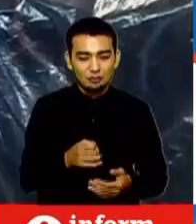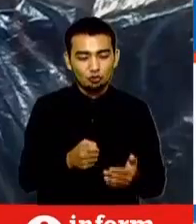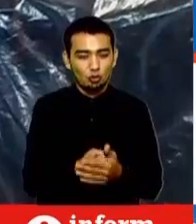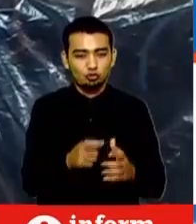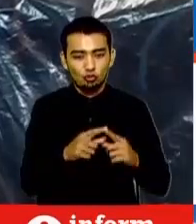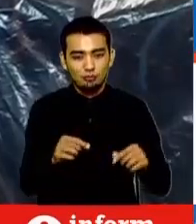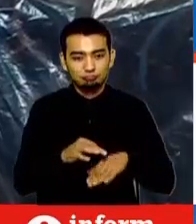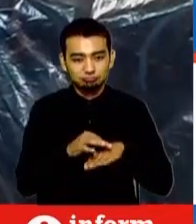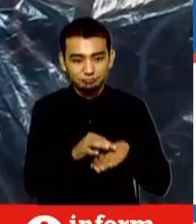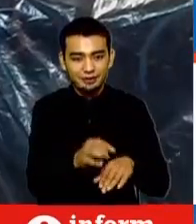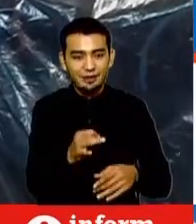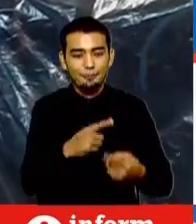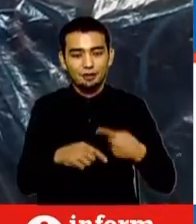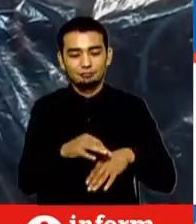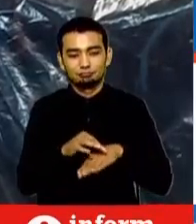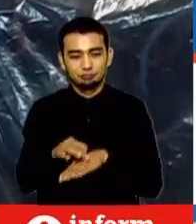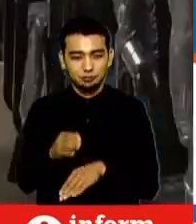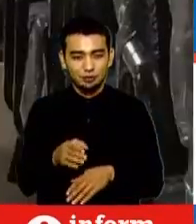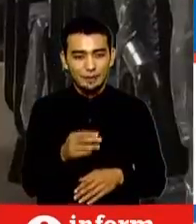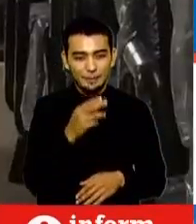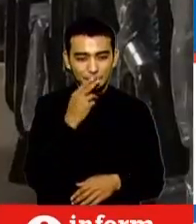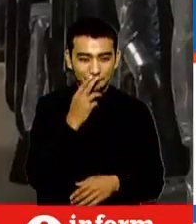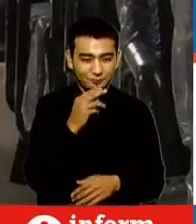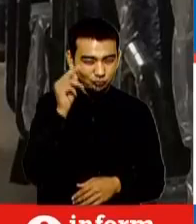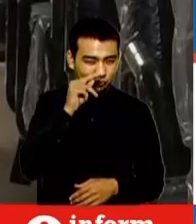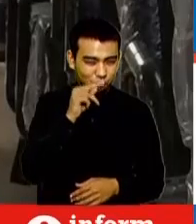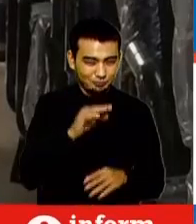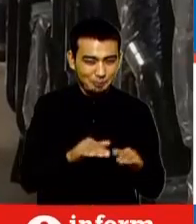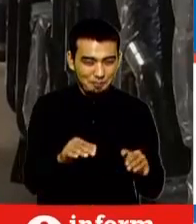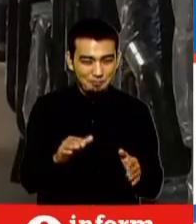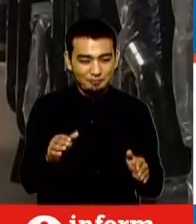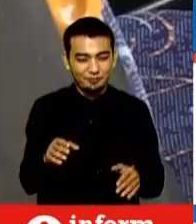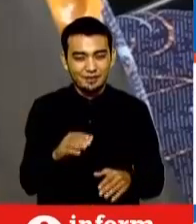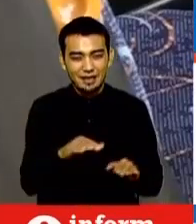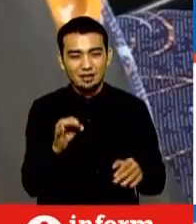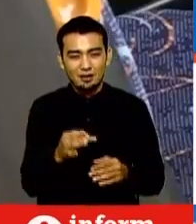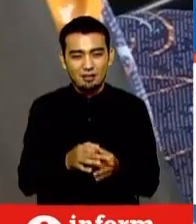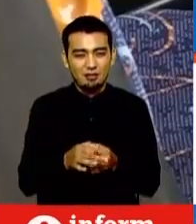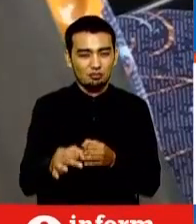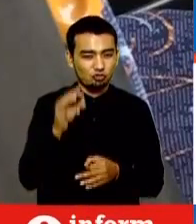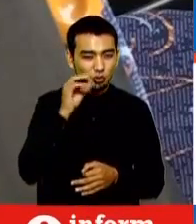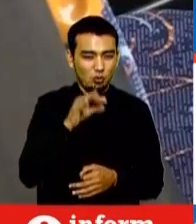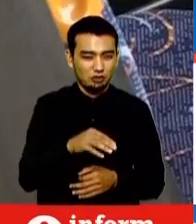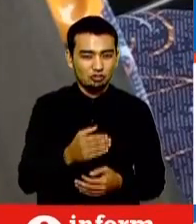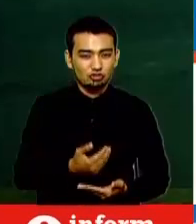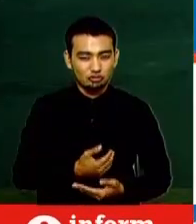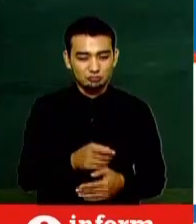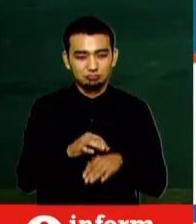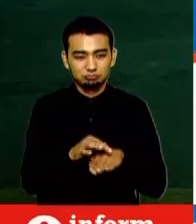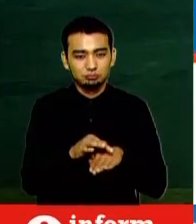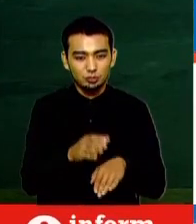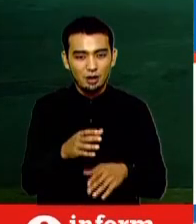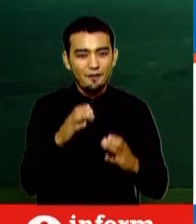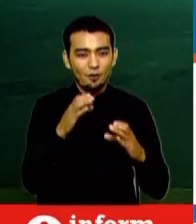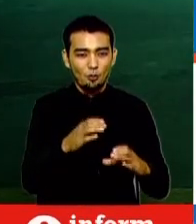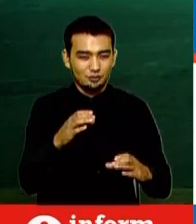и обратно. Доставлять планируют младшеклассников и учащихся, проживающих отдаленно от школы. По словам специалистов, автобусы